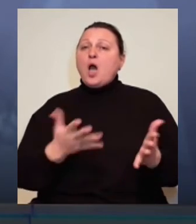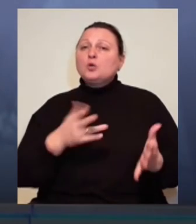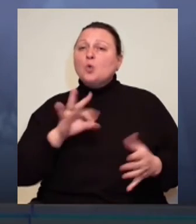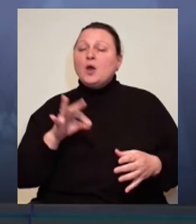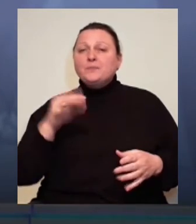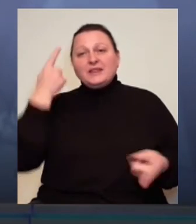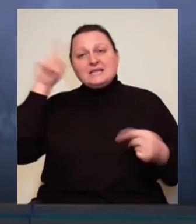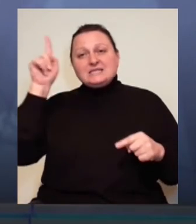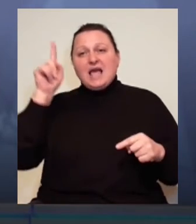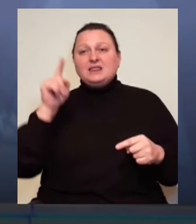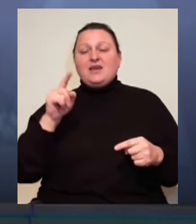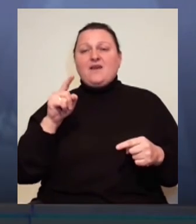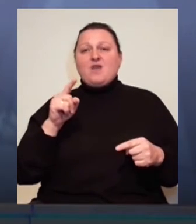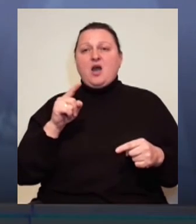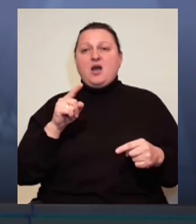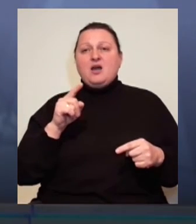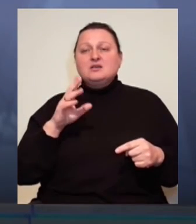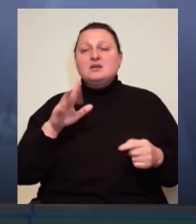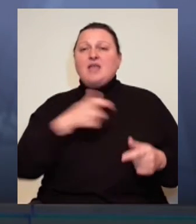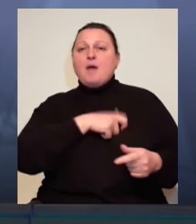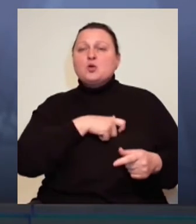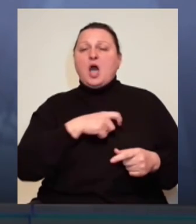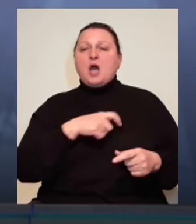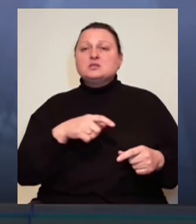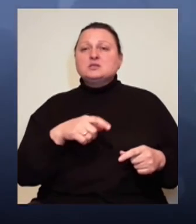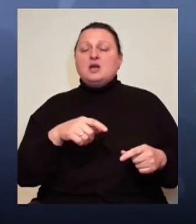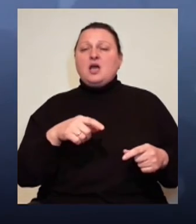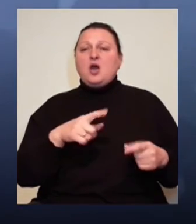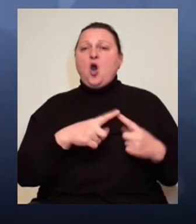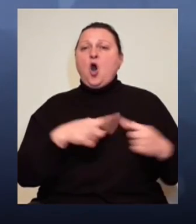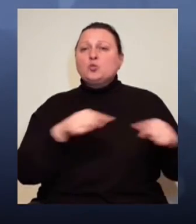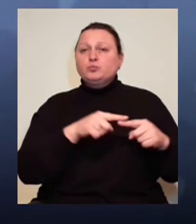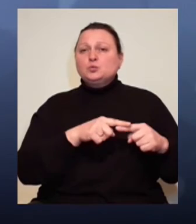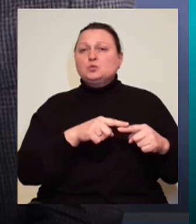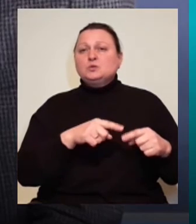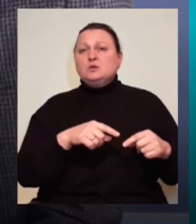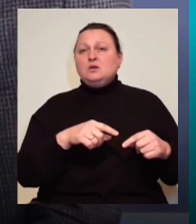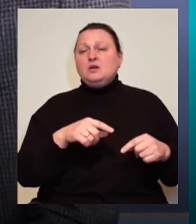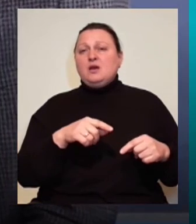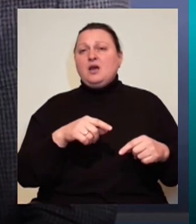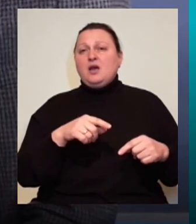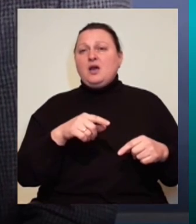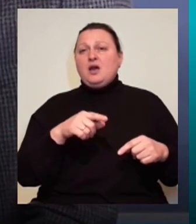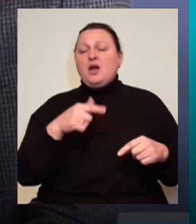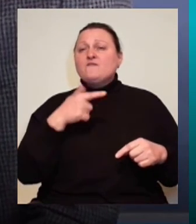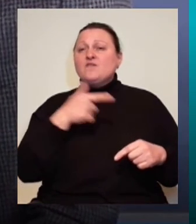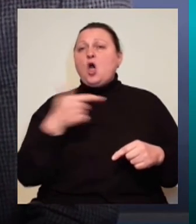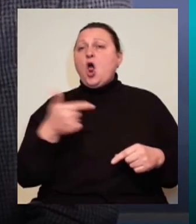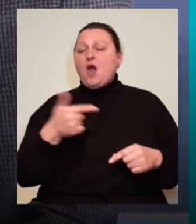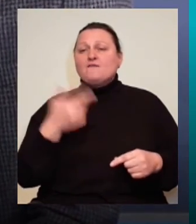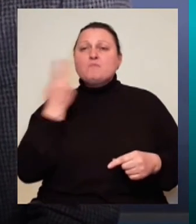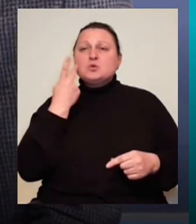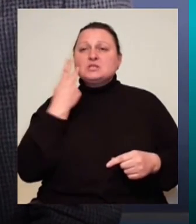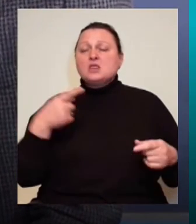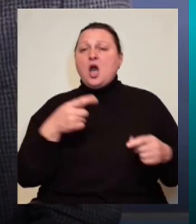можливо, з депутатського корпусу? Бо я нагадаю, що ви є помічником депутата Петра Обухова, а він якраз є головою постійної комісії